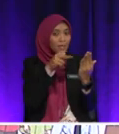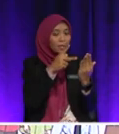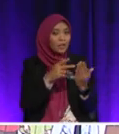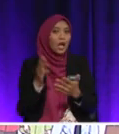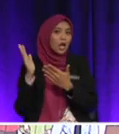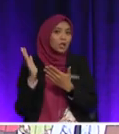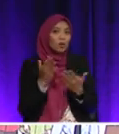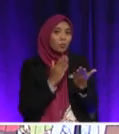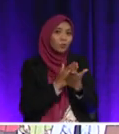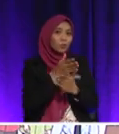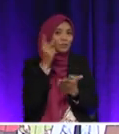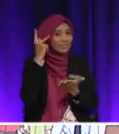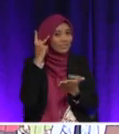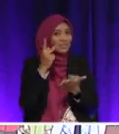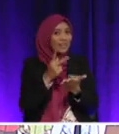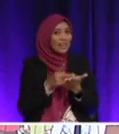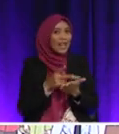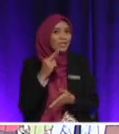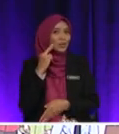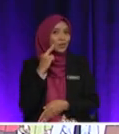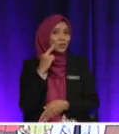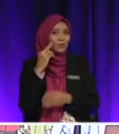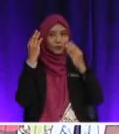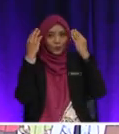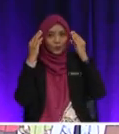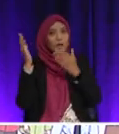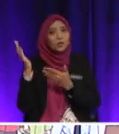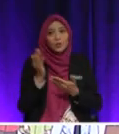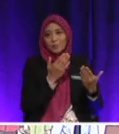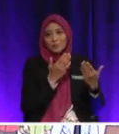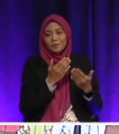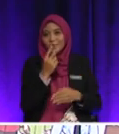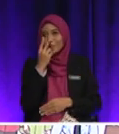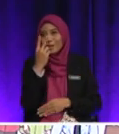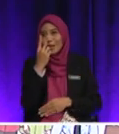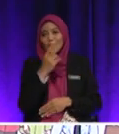kita terus berkenalan dengan cikguro Hani lebih mendalam lagi Jom kita saksikan